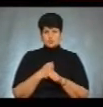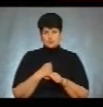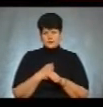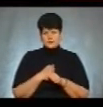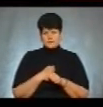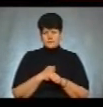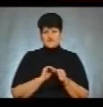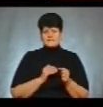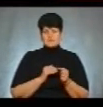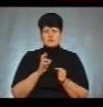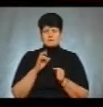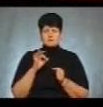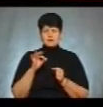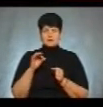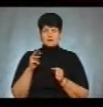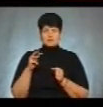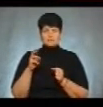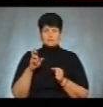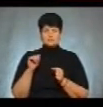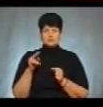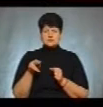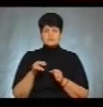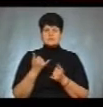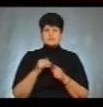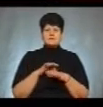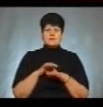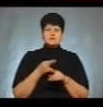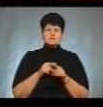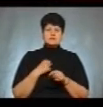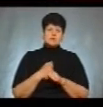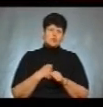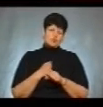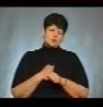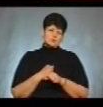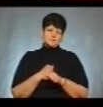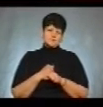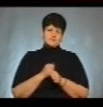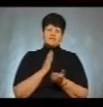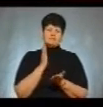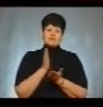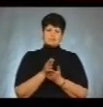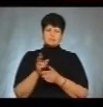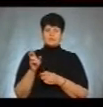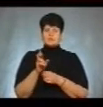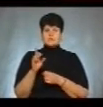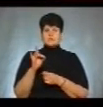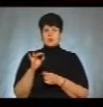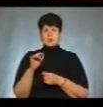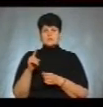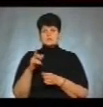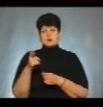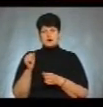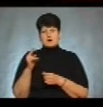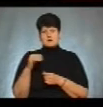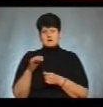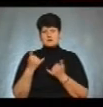І фірма «Біймбуд» якраз вела ці роботи в напрямку Бережан-Розгадів.